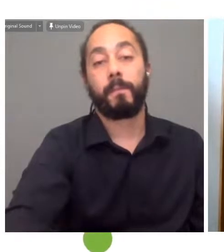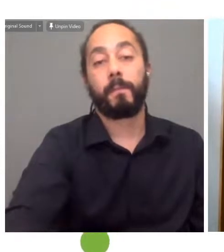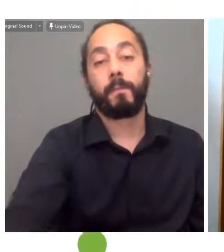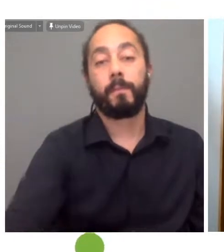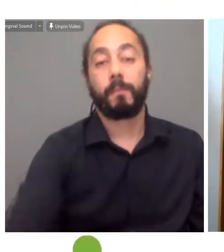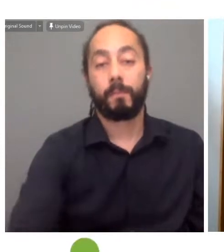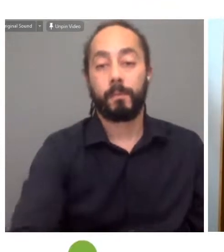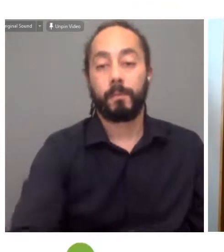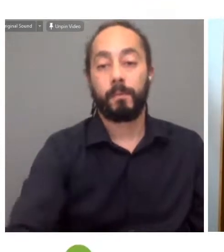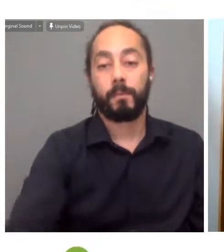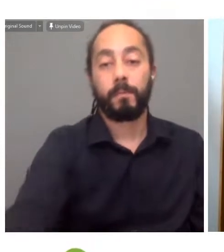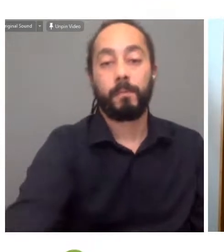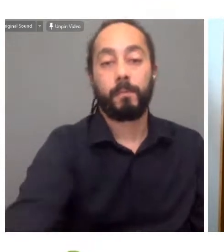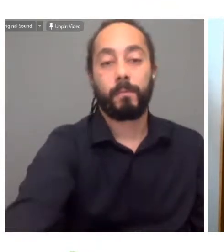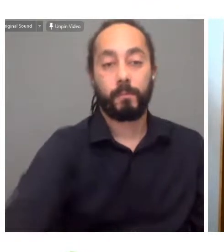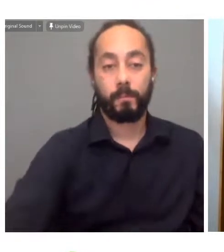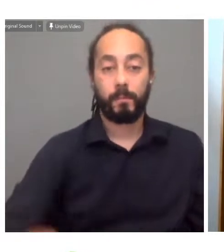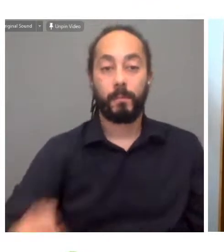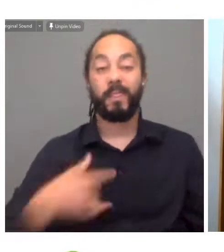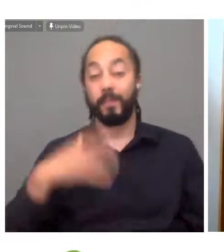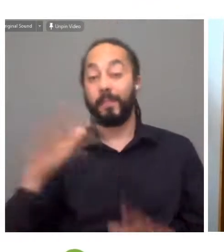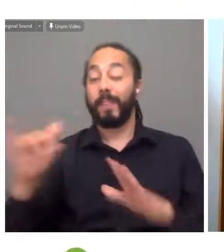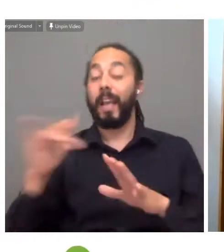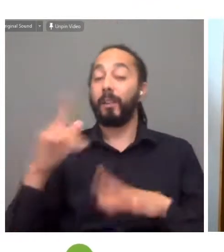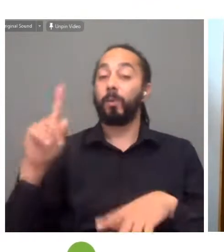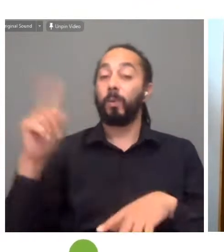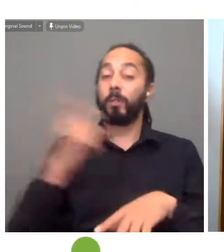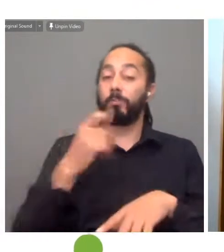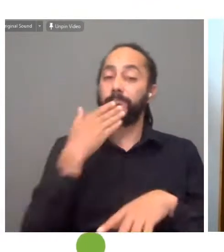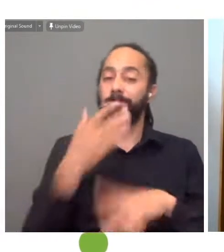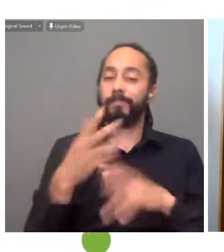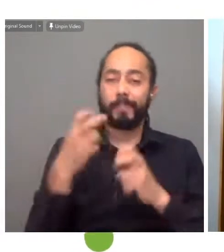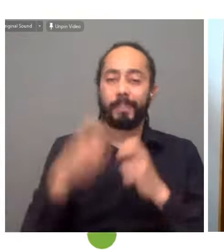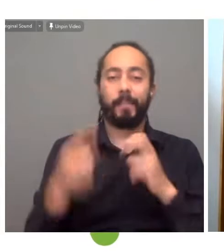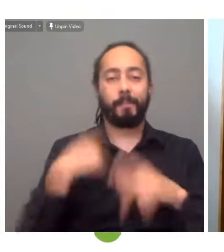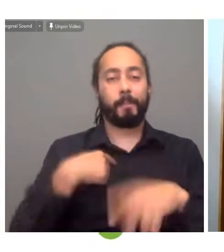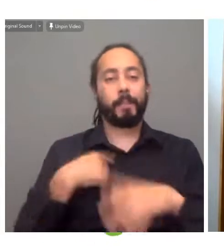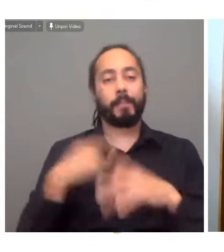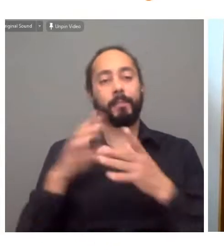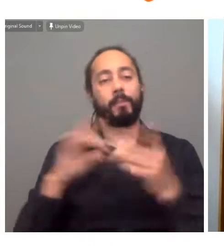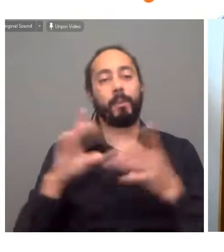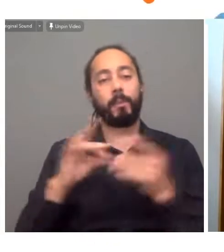programmes. Il y a un enjeu de capacité, évidemment, au ministère, puis le fait que,